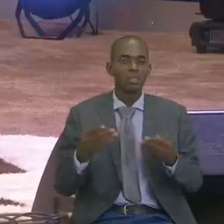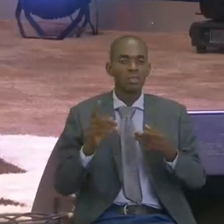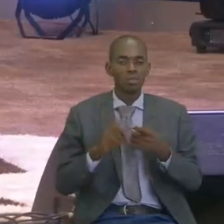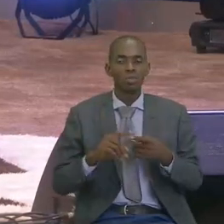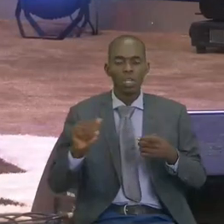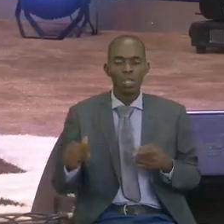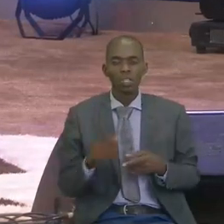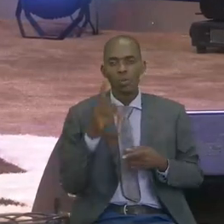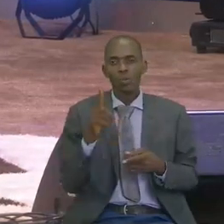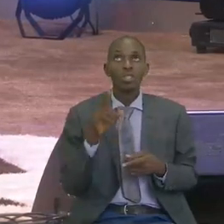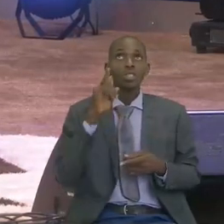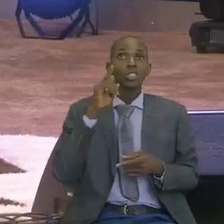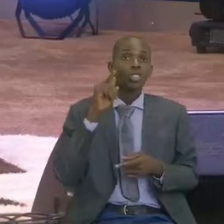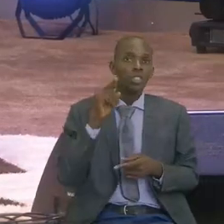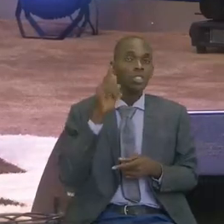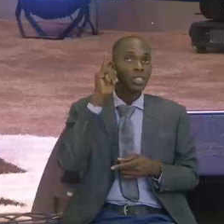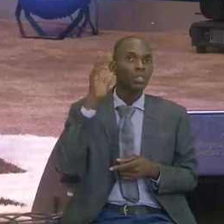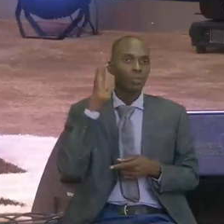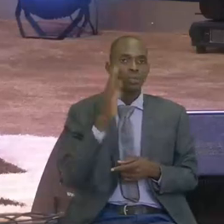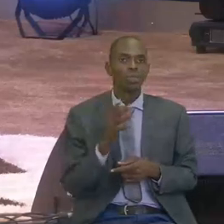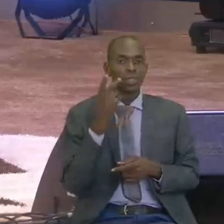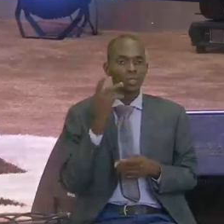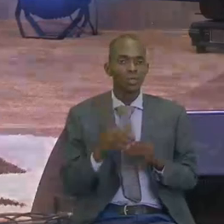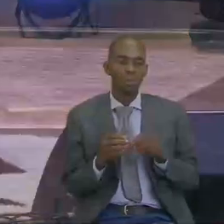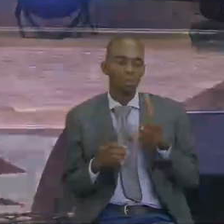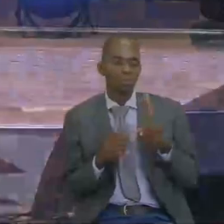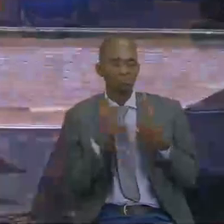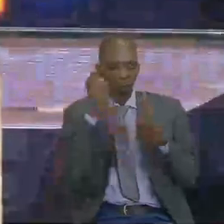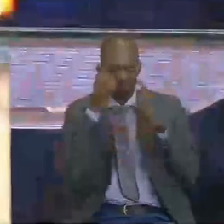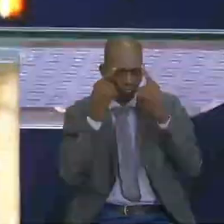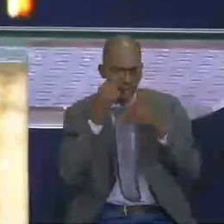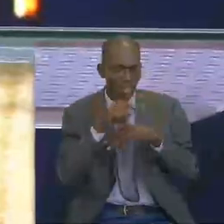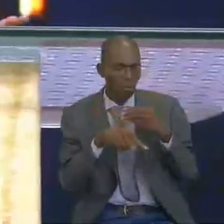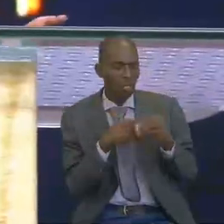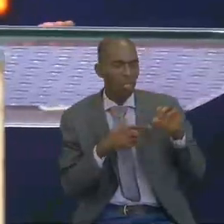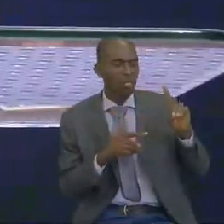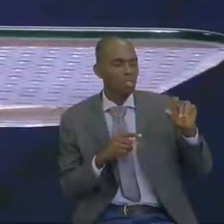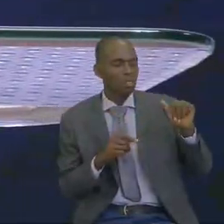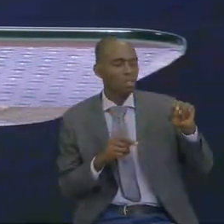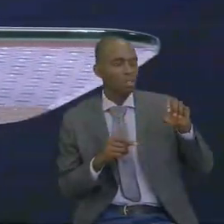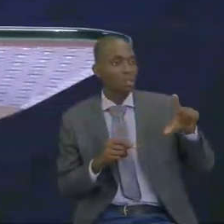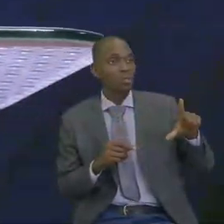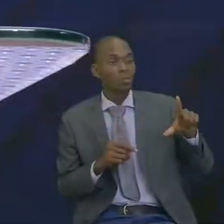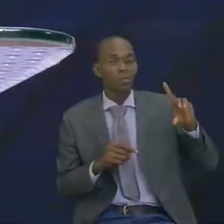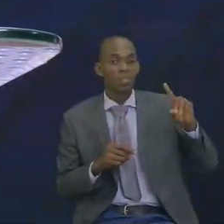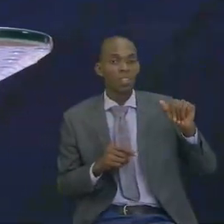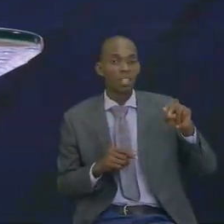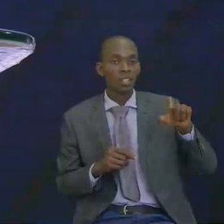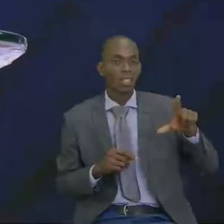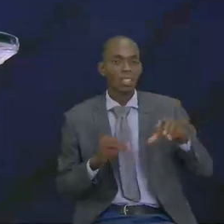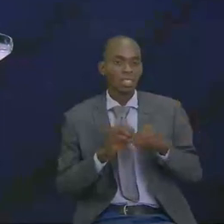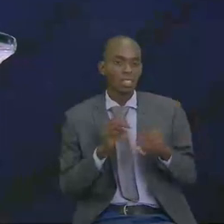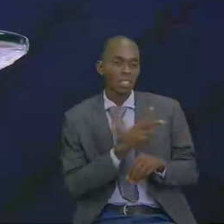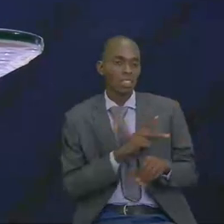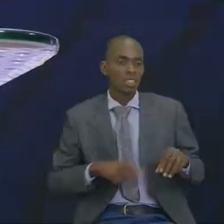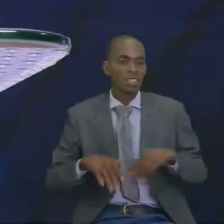plaît. Et numéro 1, pensez à Daniel. Daniel dans le royaume de Babylone